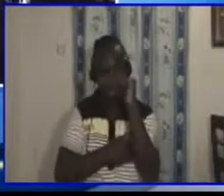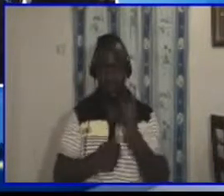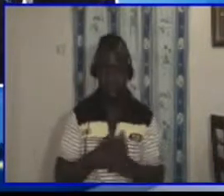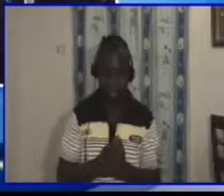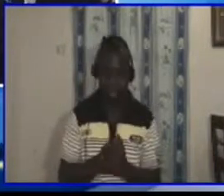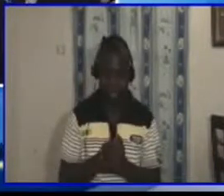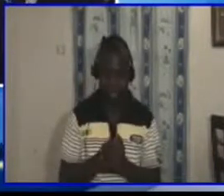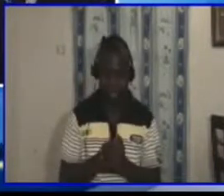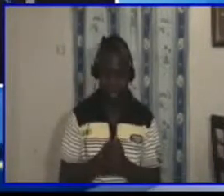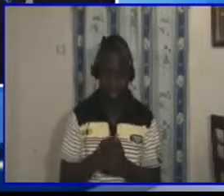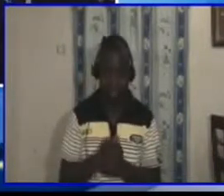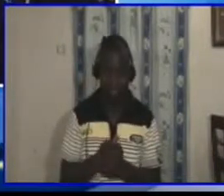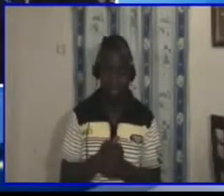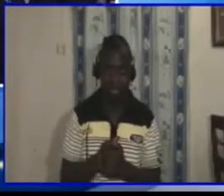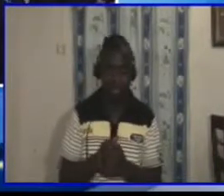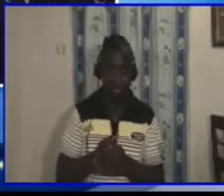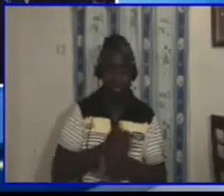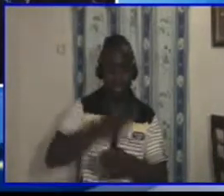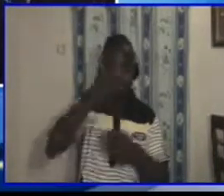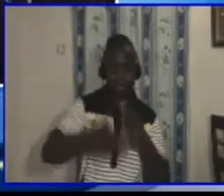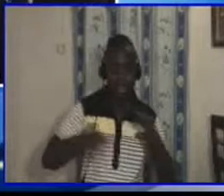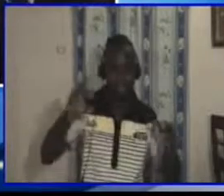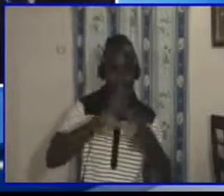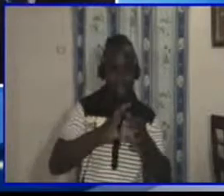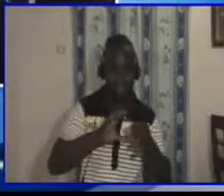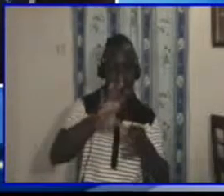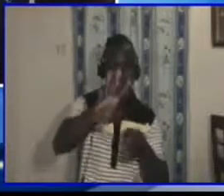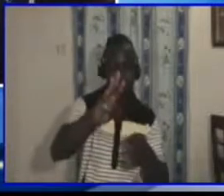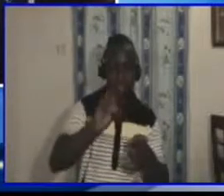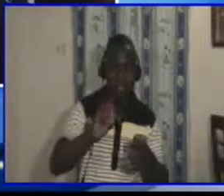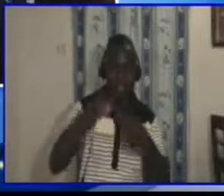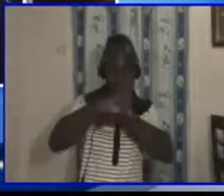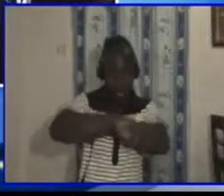parlando loro del regno di dio